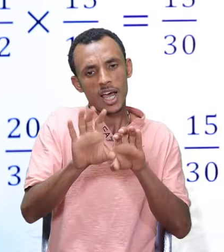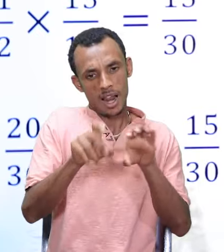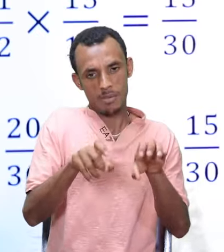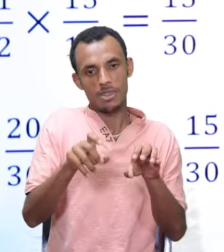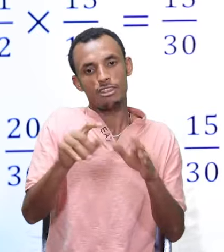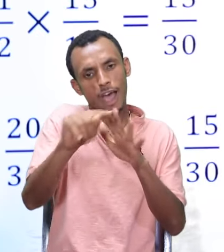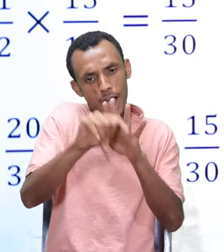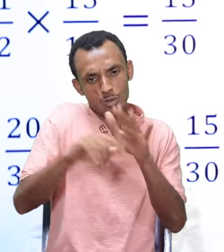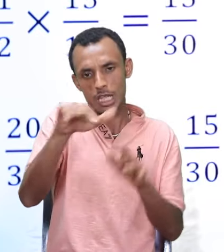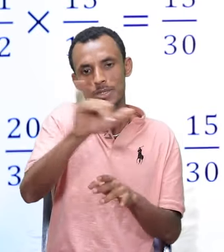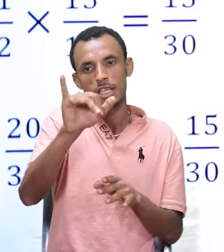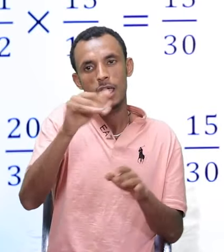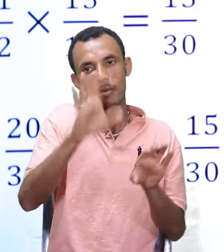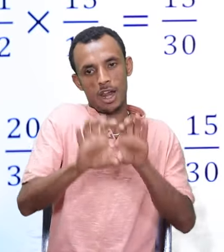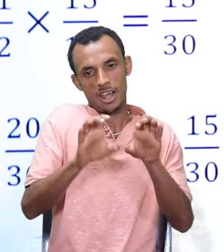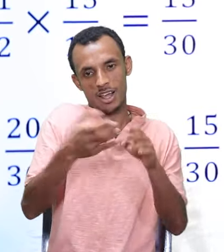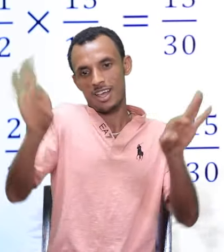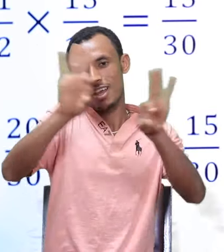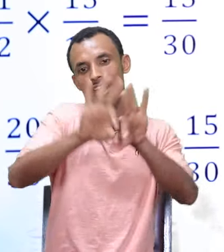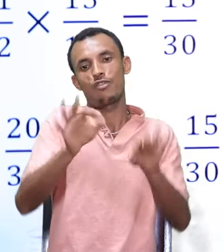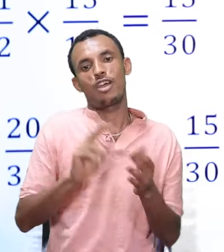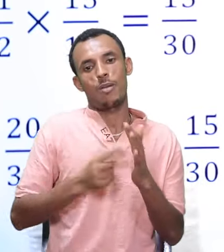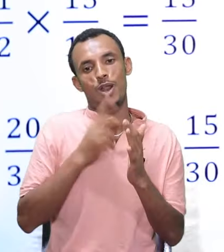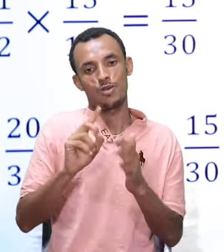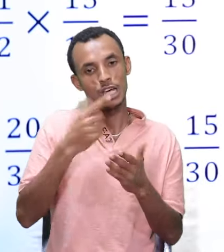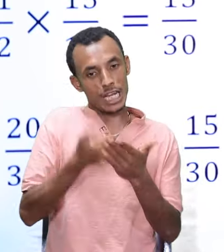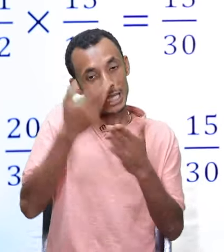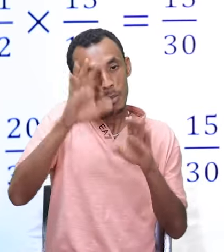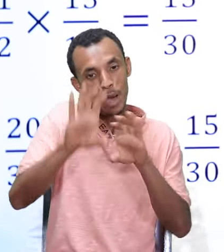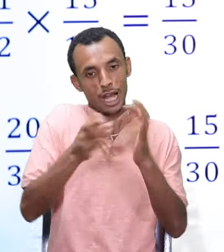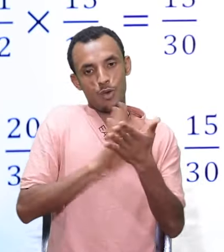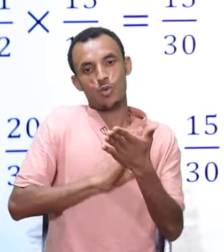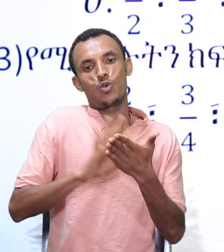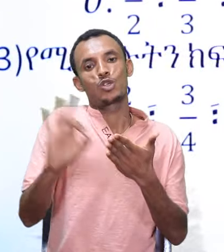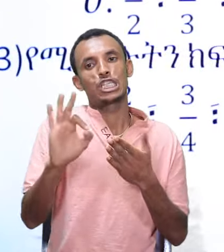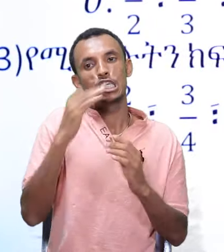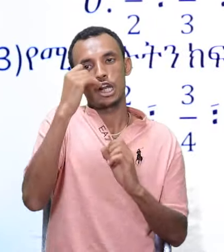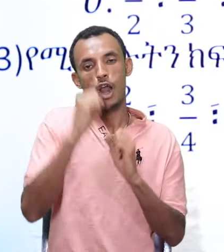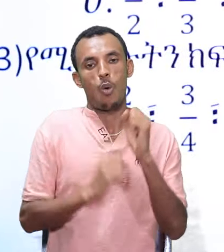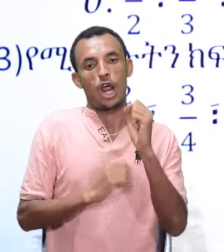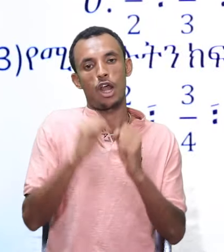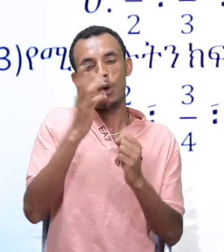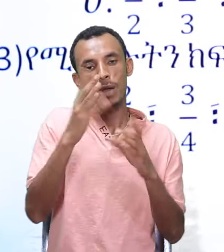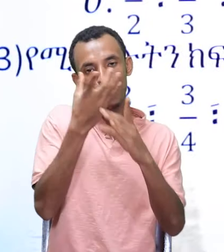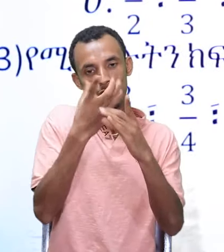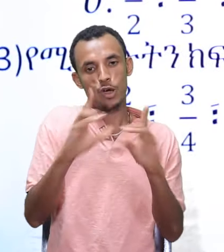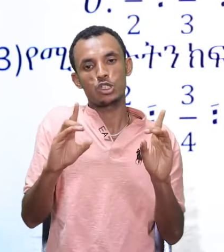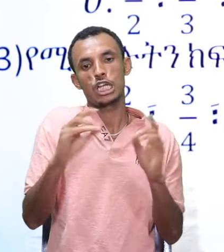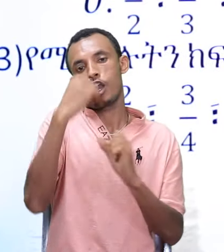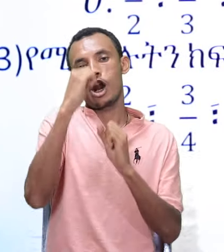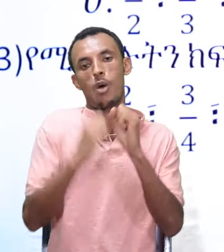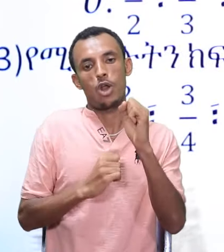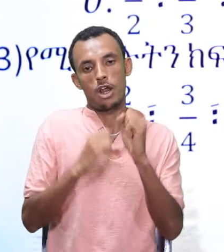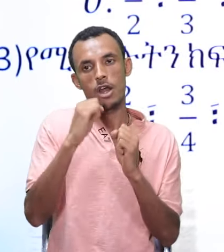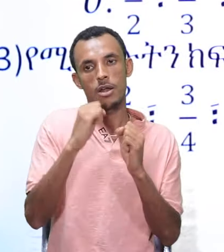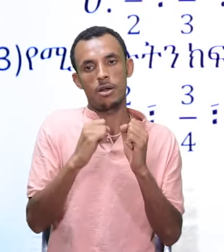አለብን? ታህታቸውን ተመሳሳይ ማድረግ ይኖርብናል ማለት ነው። እንደዚህ በማድረግ ቁጥሮችን እናወዳድራለን ወይም ክፍልፋዮችን